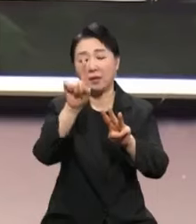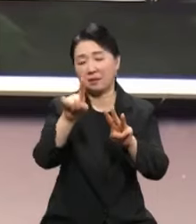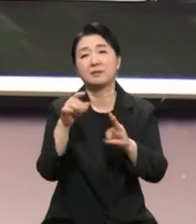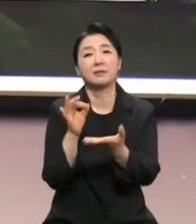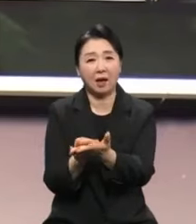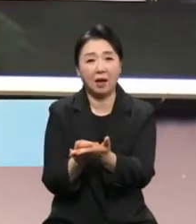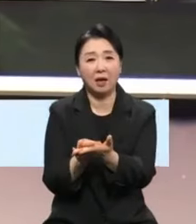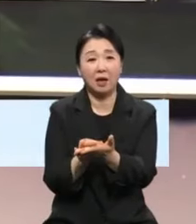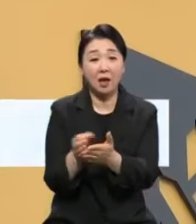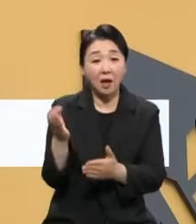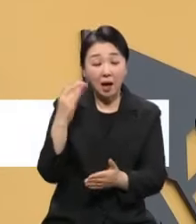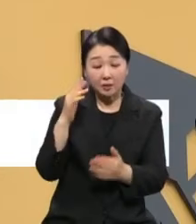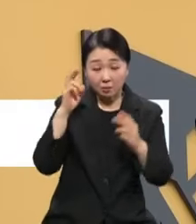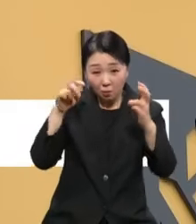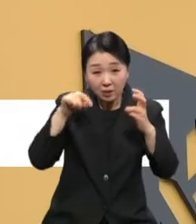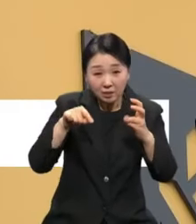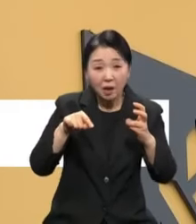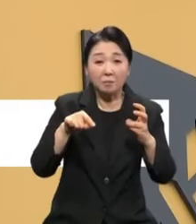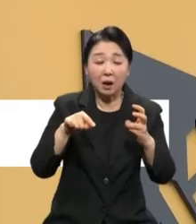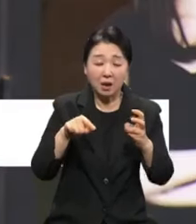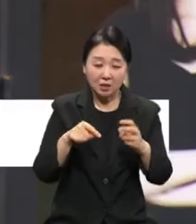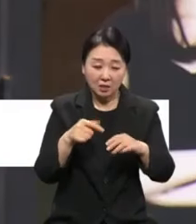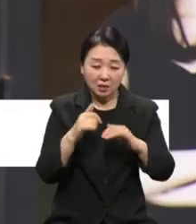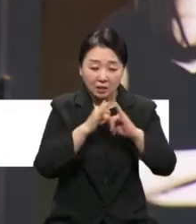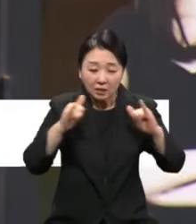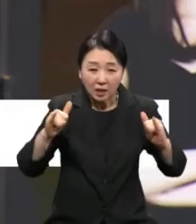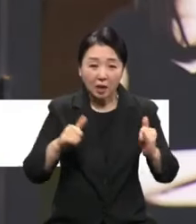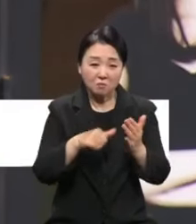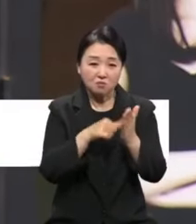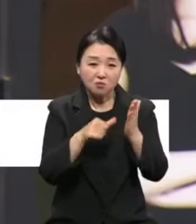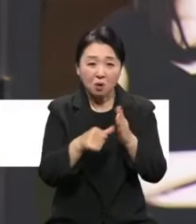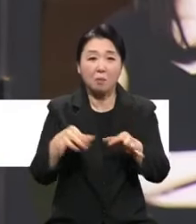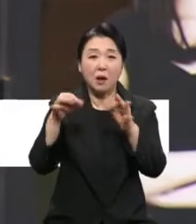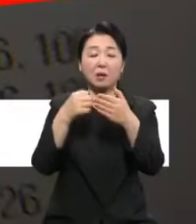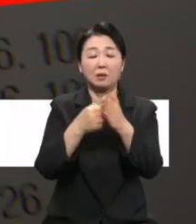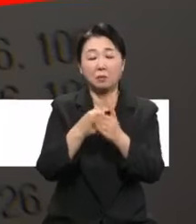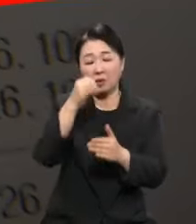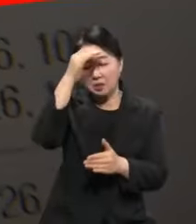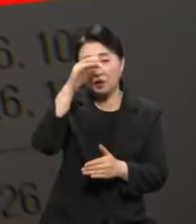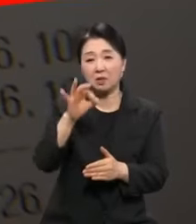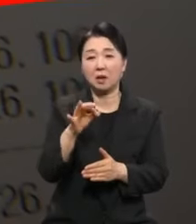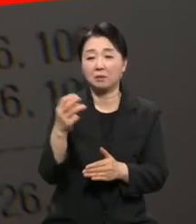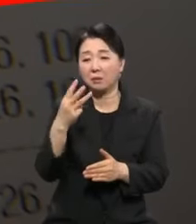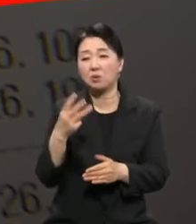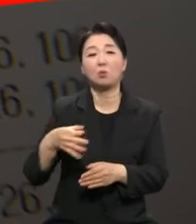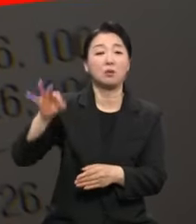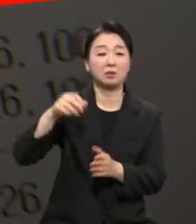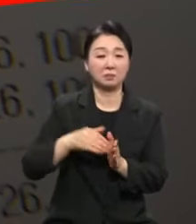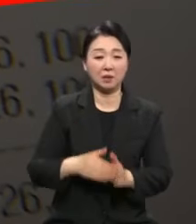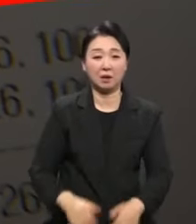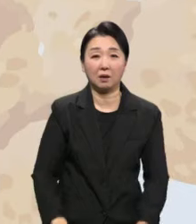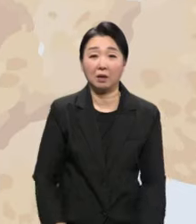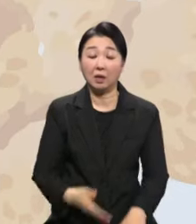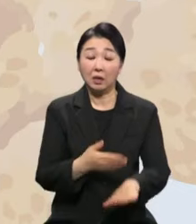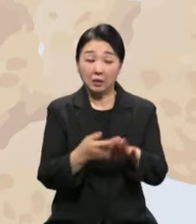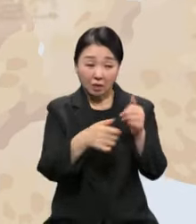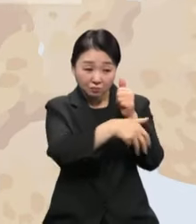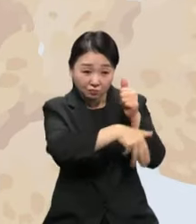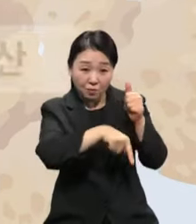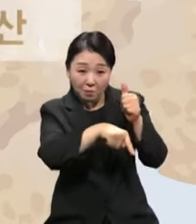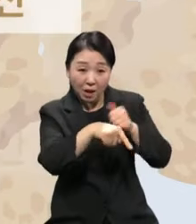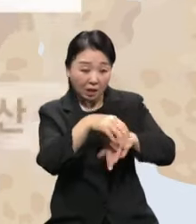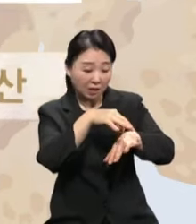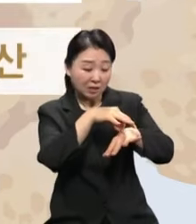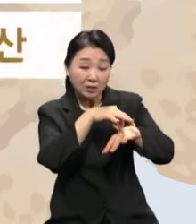업체는 지난해 말 원부자재값과 인건비 상승 등을 이유로 치킨값을 최대 3,000원 올렸습니다. 다른 프랜차이즈 순살